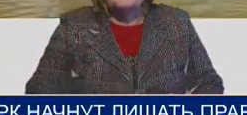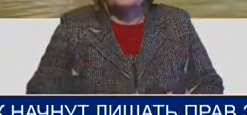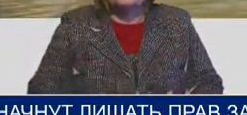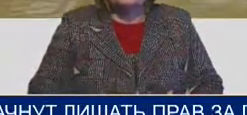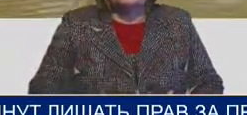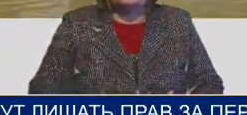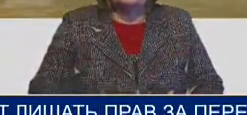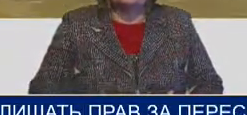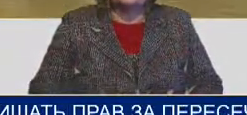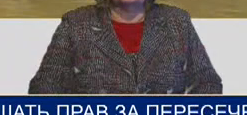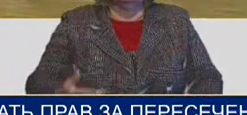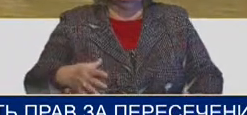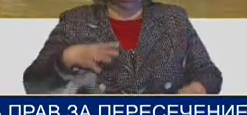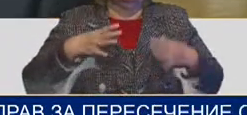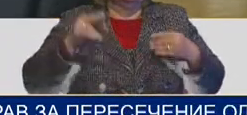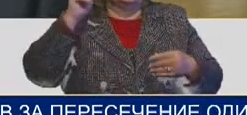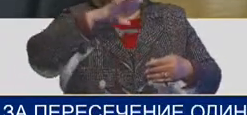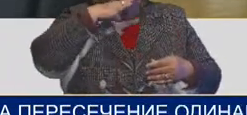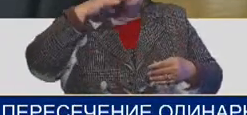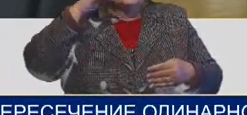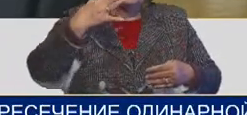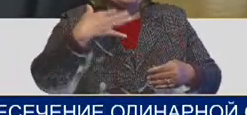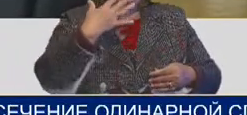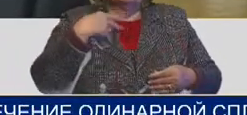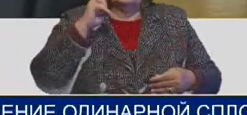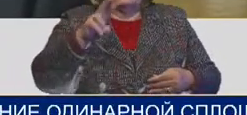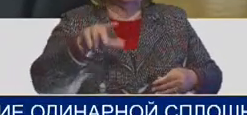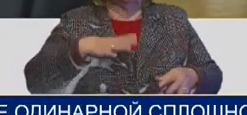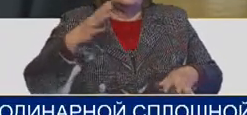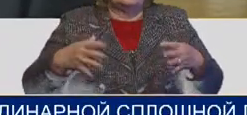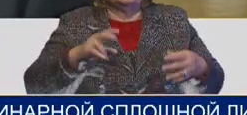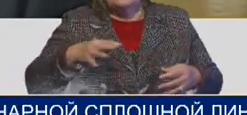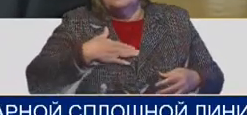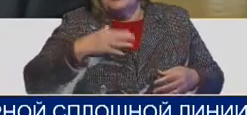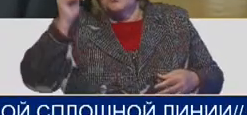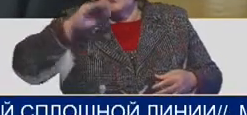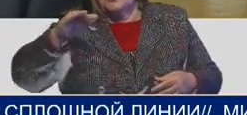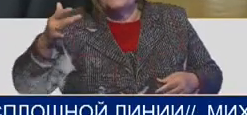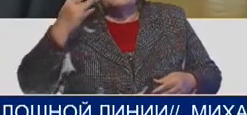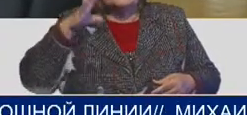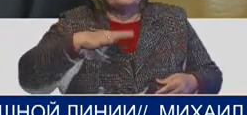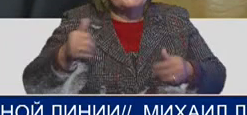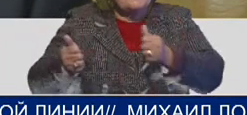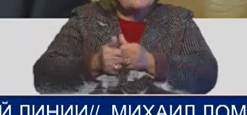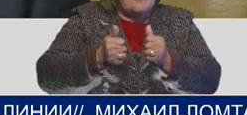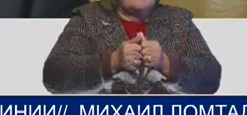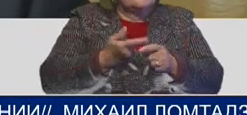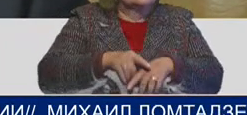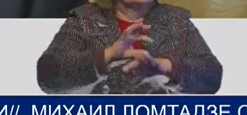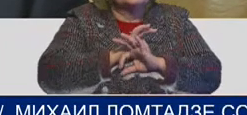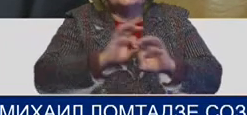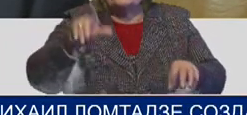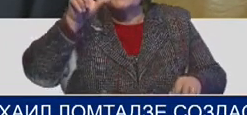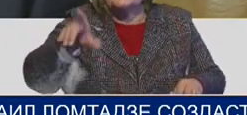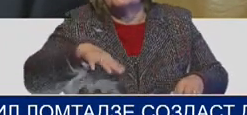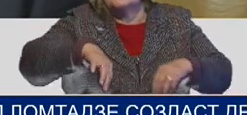личность. Многому научились у него. Я с 5 класса ходил к нему на тренировки. Мы его ученики, всегда были рядом. Это был замечательный человек